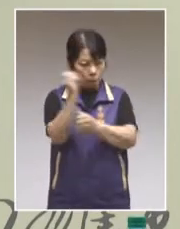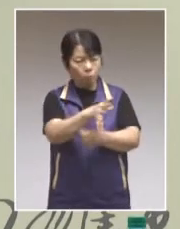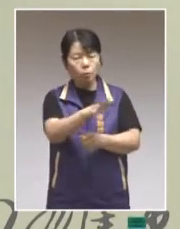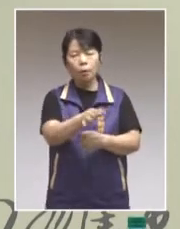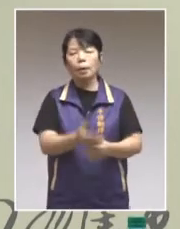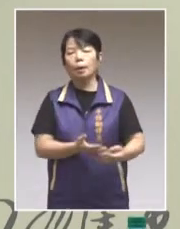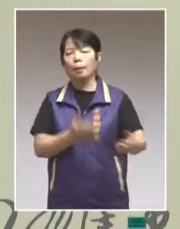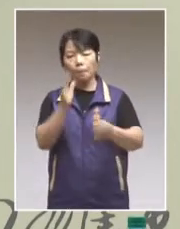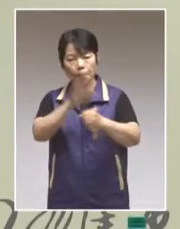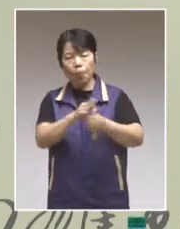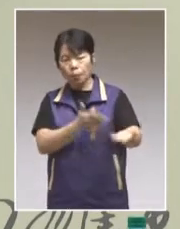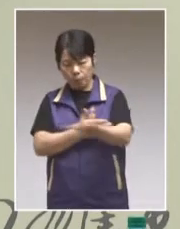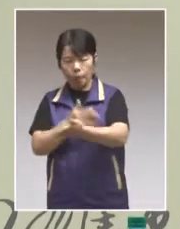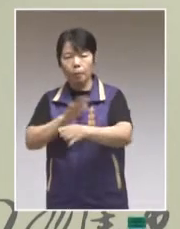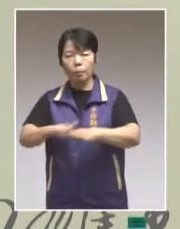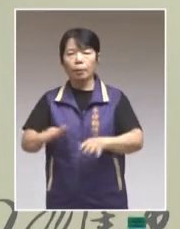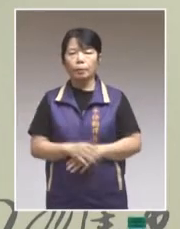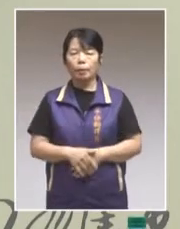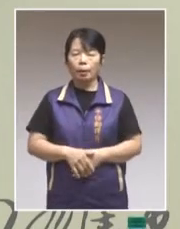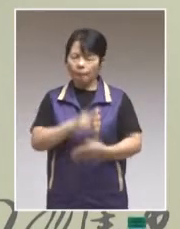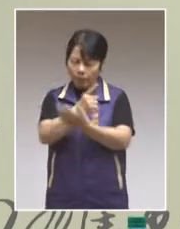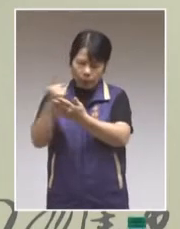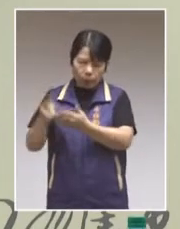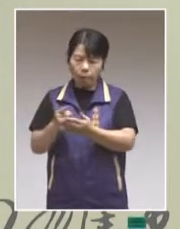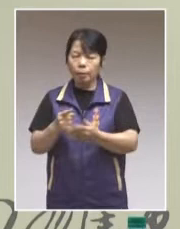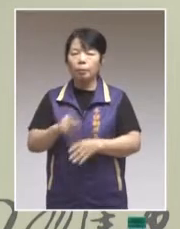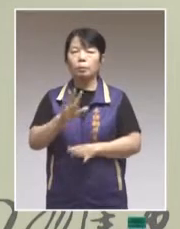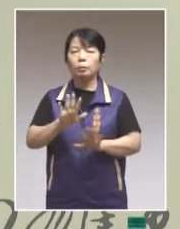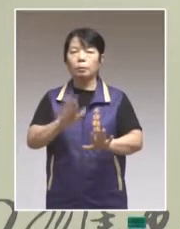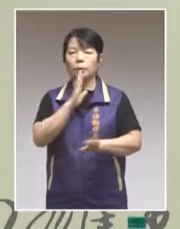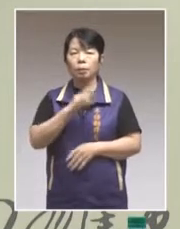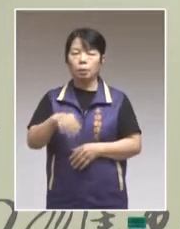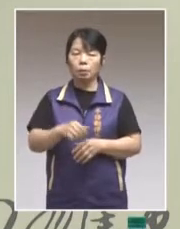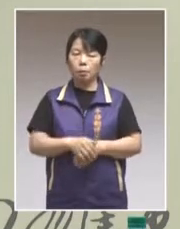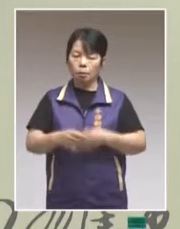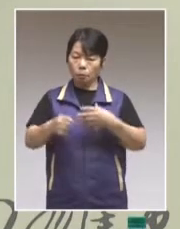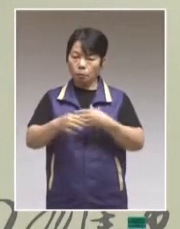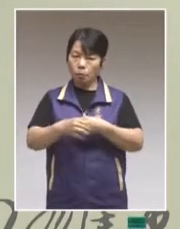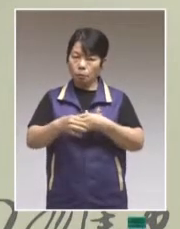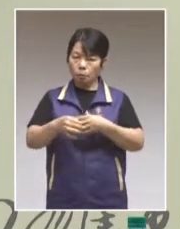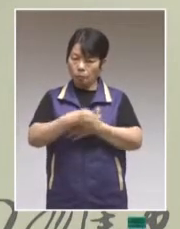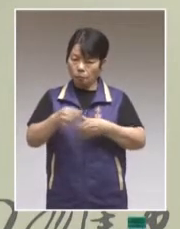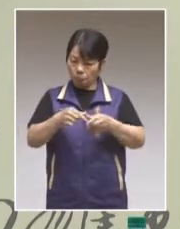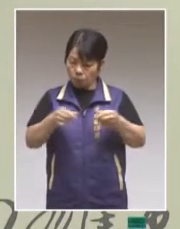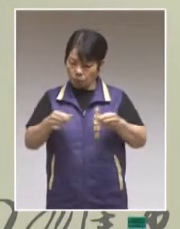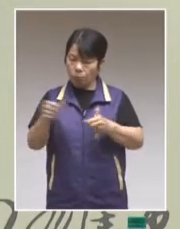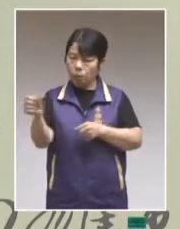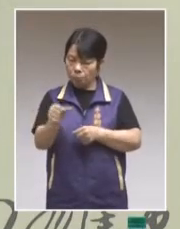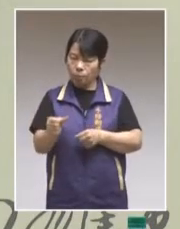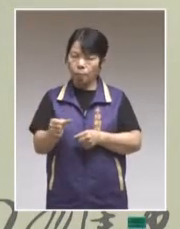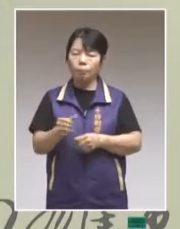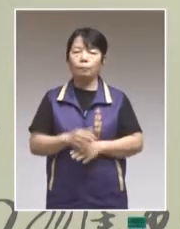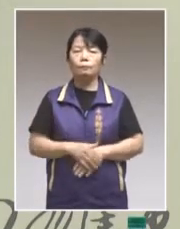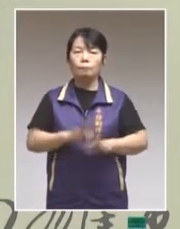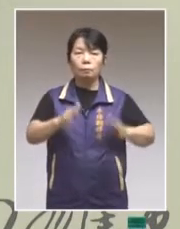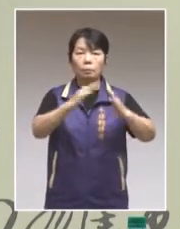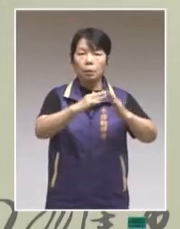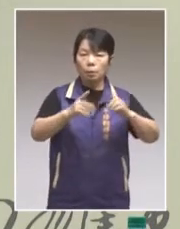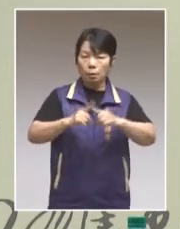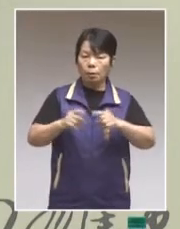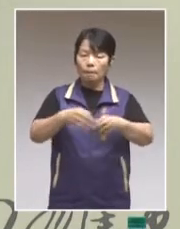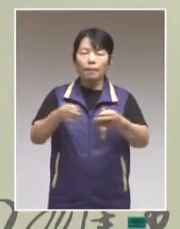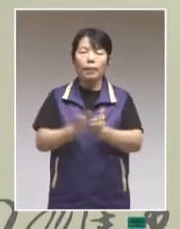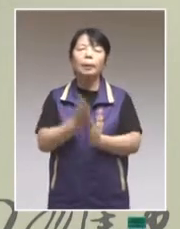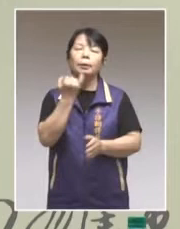送5支。好，那这个部分那你的家人好你就马上可以验快筛，